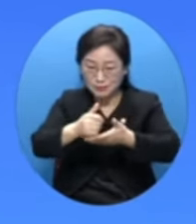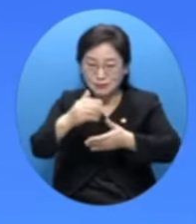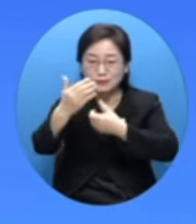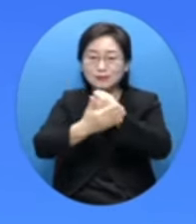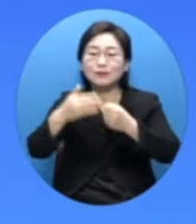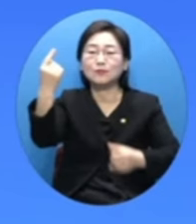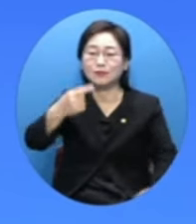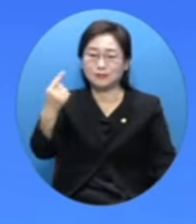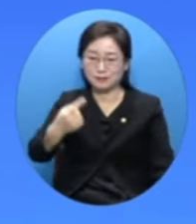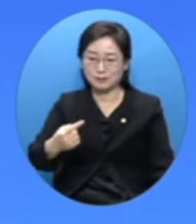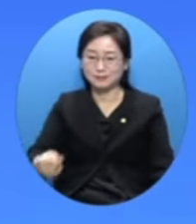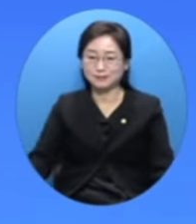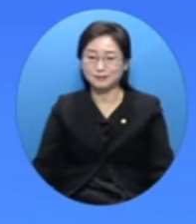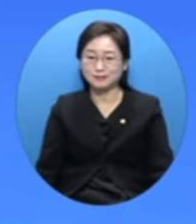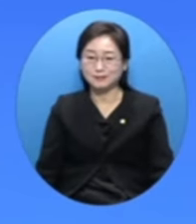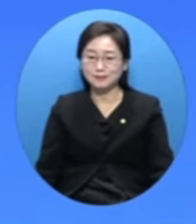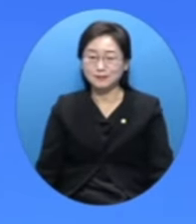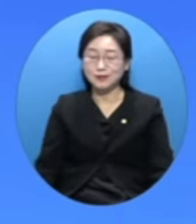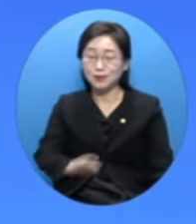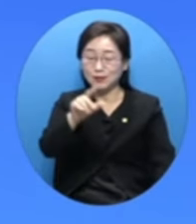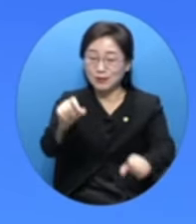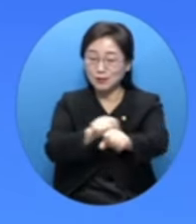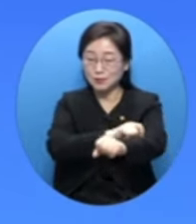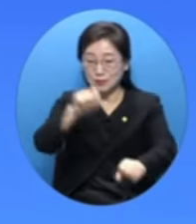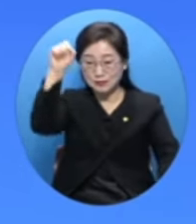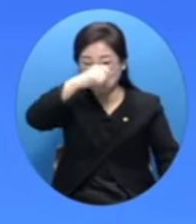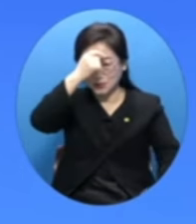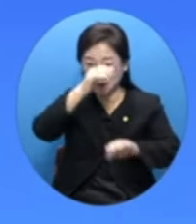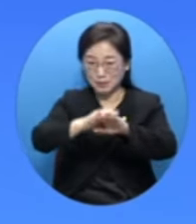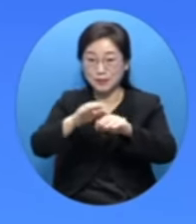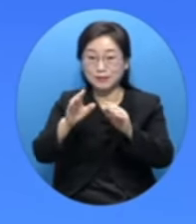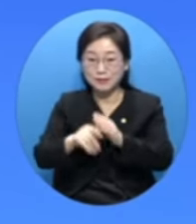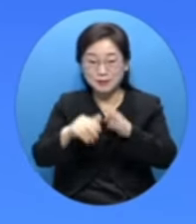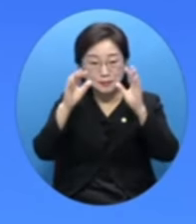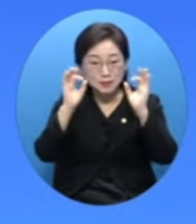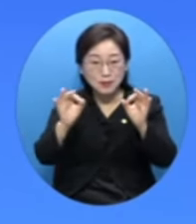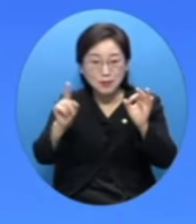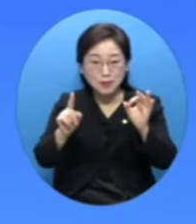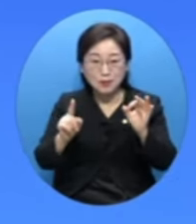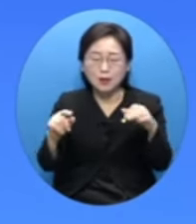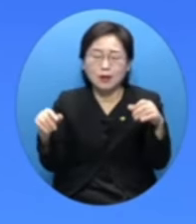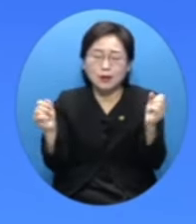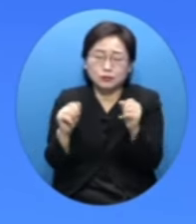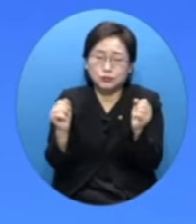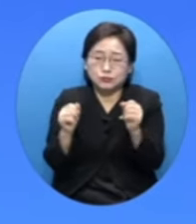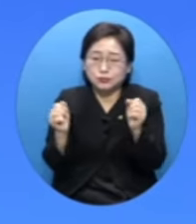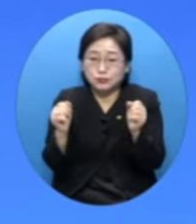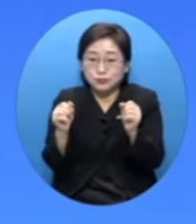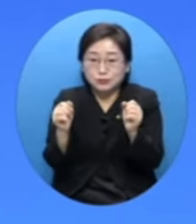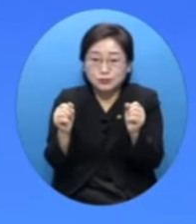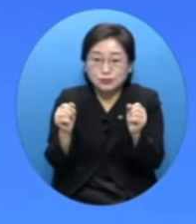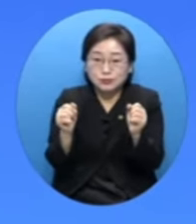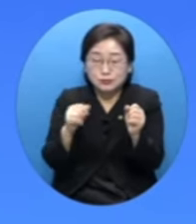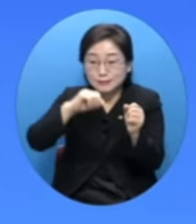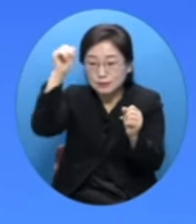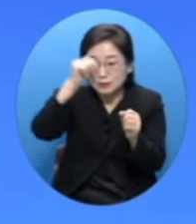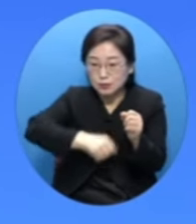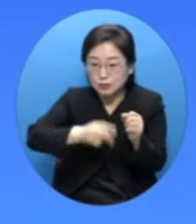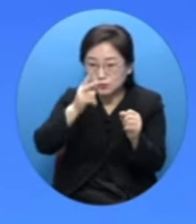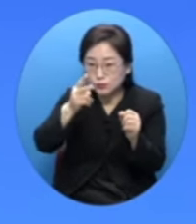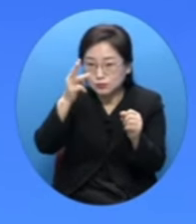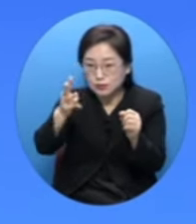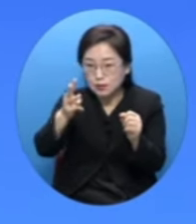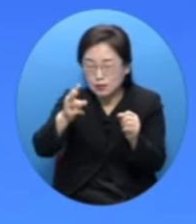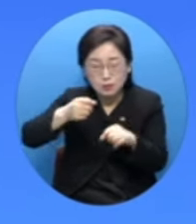것입니다. 우리가 특별 새벽 기도할 때 보면 그 추운 겨울에 새벽 2시, 3시부터